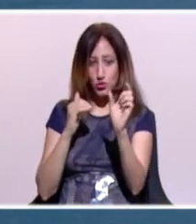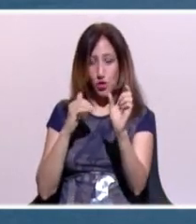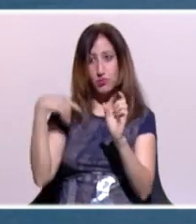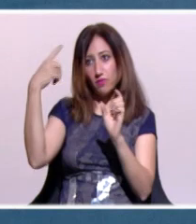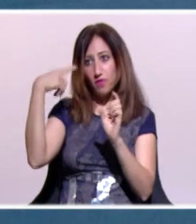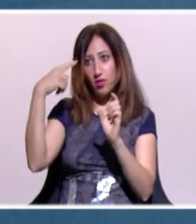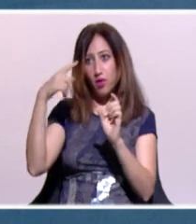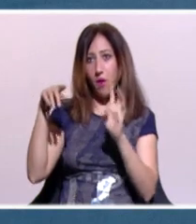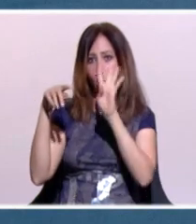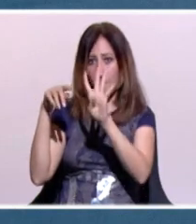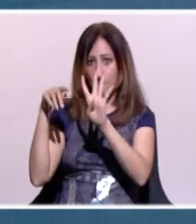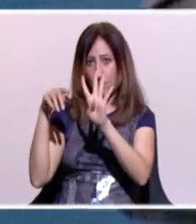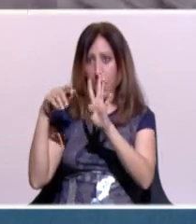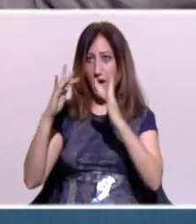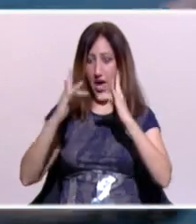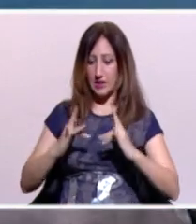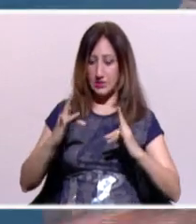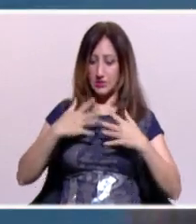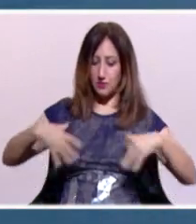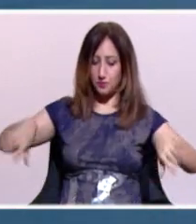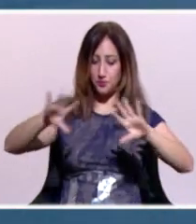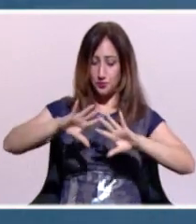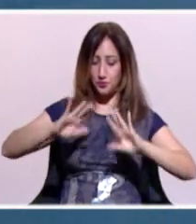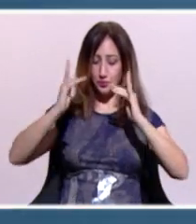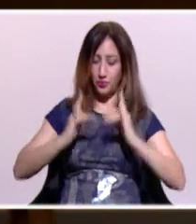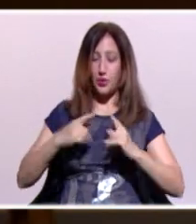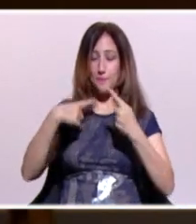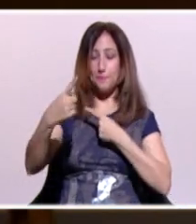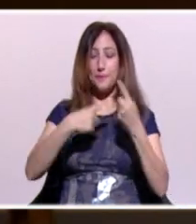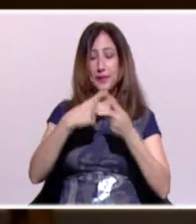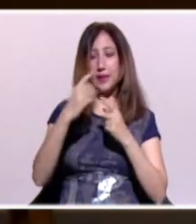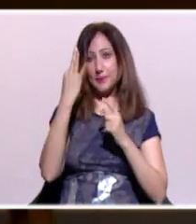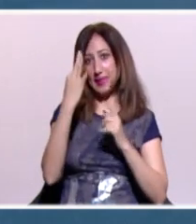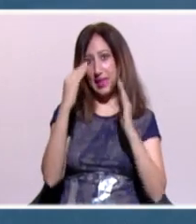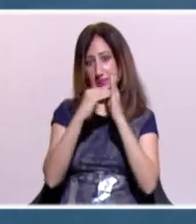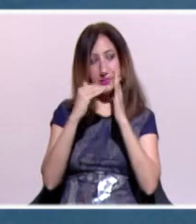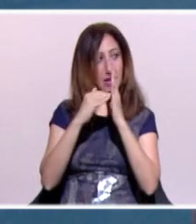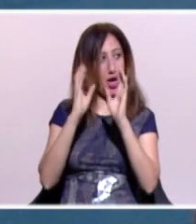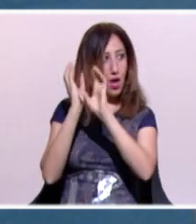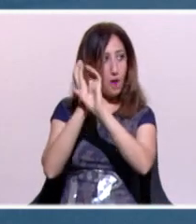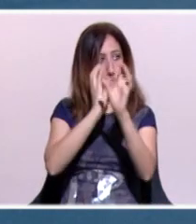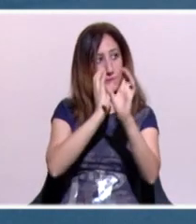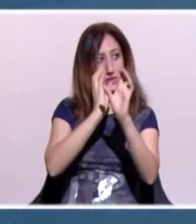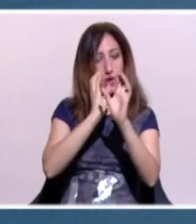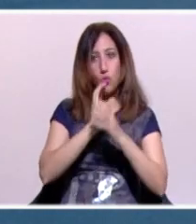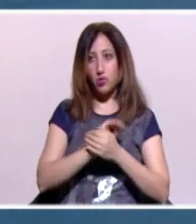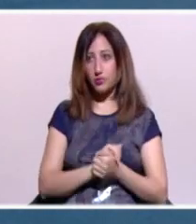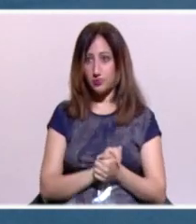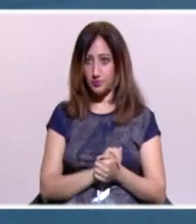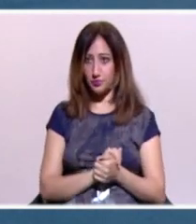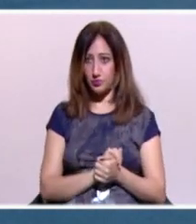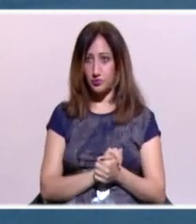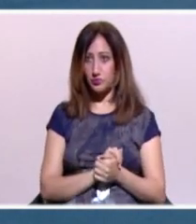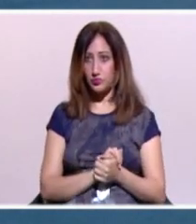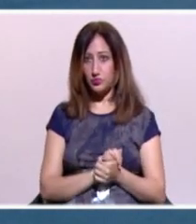احنا الاربعه قاعدين مع بعض في لوكيشن واحد. 3 ايام بتصوروا؟ 3 ايام بنصور لان هو حلقه.